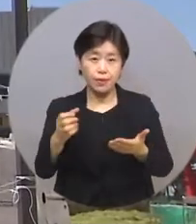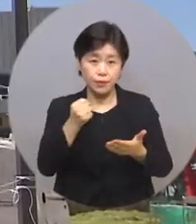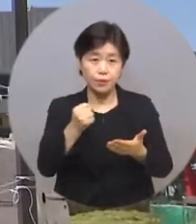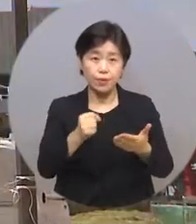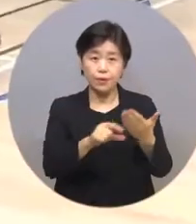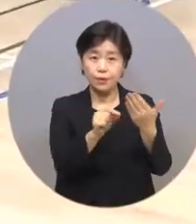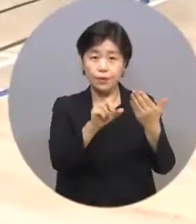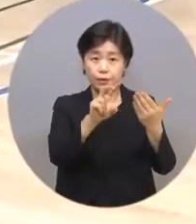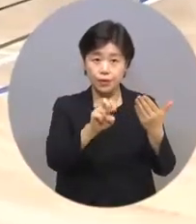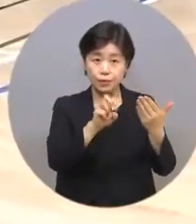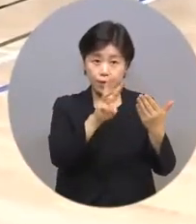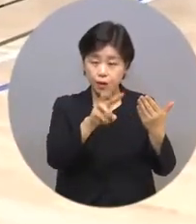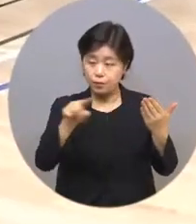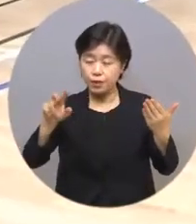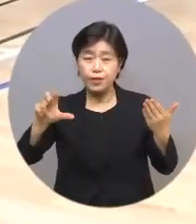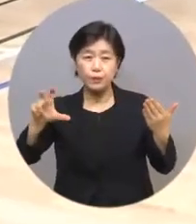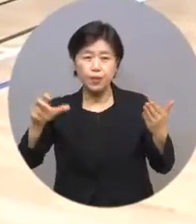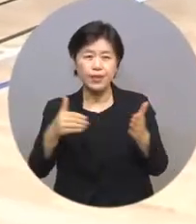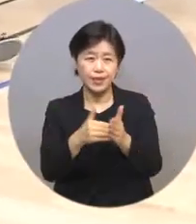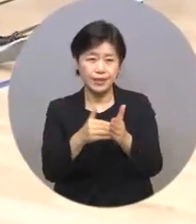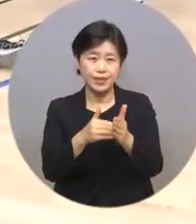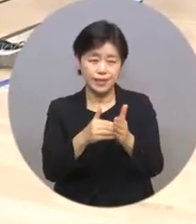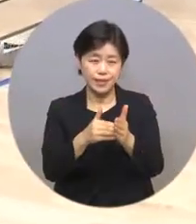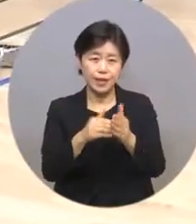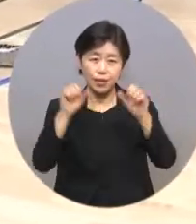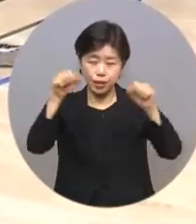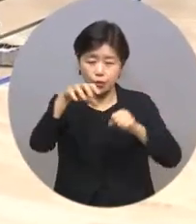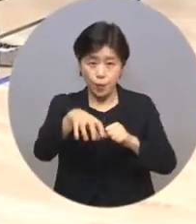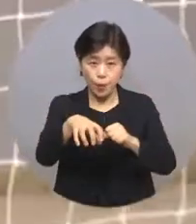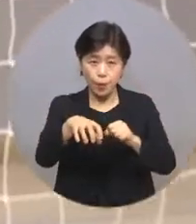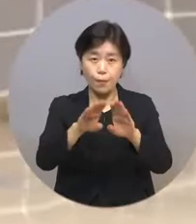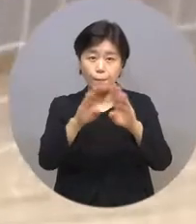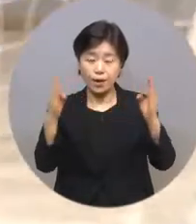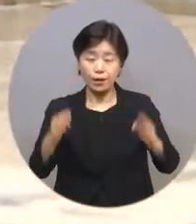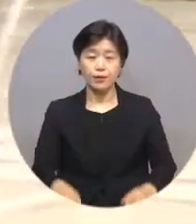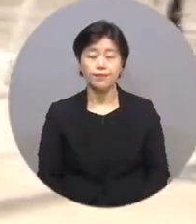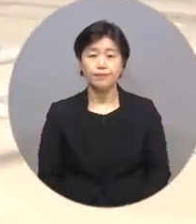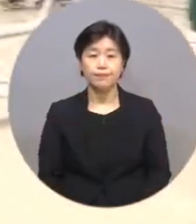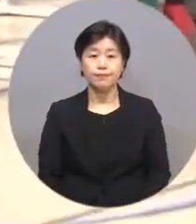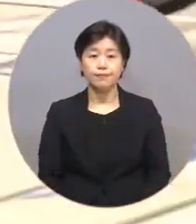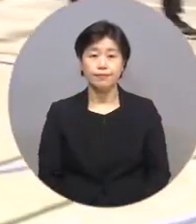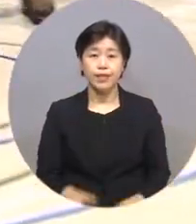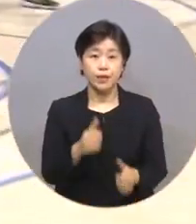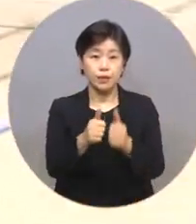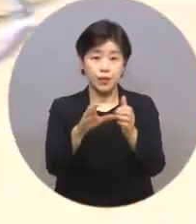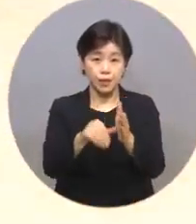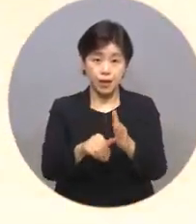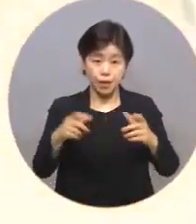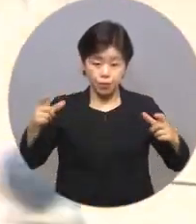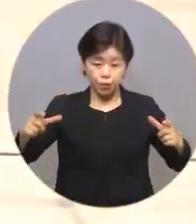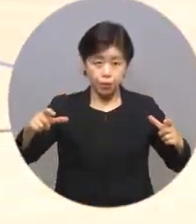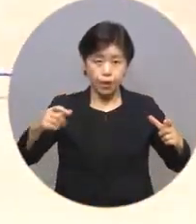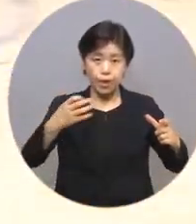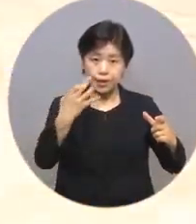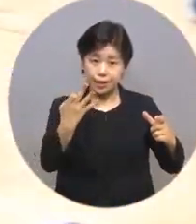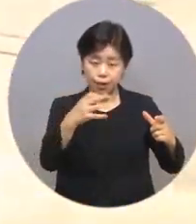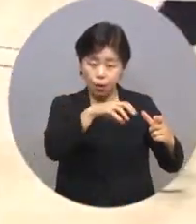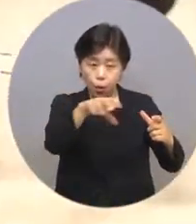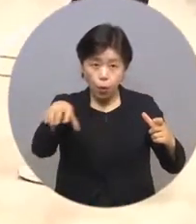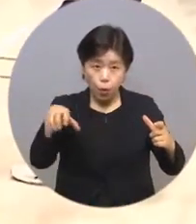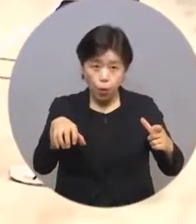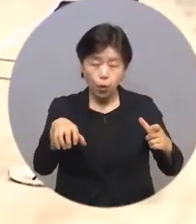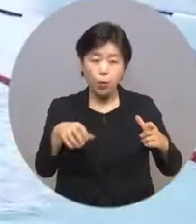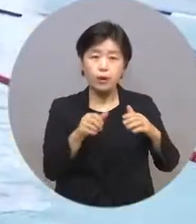남은 춘향골 체육공원 일원에서 열렸습니다 이번 대회는 돈의 14개 시군 2000여명의